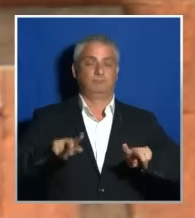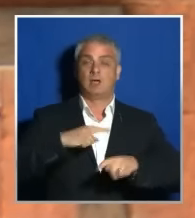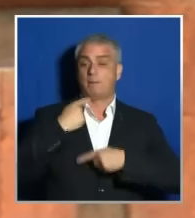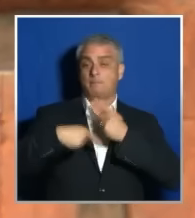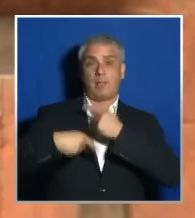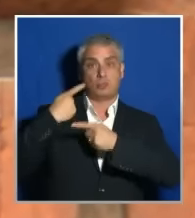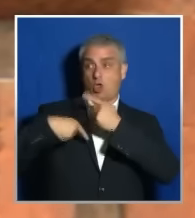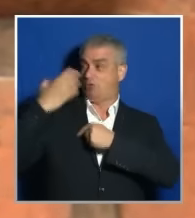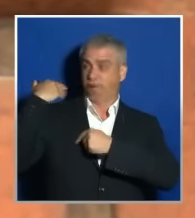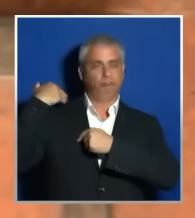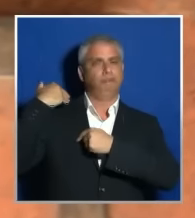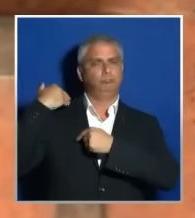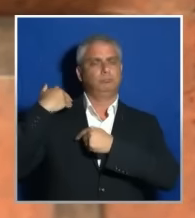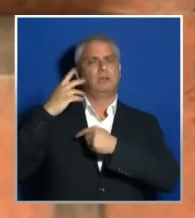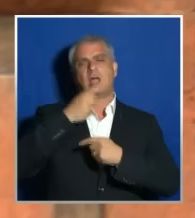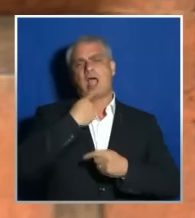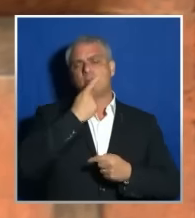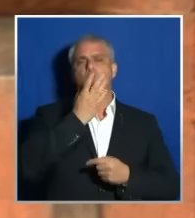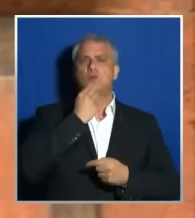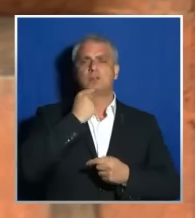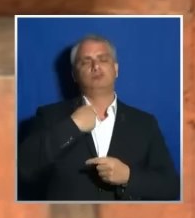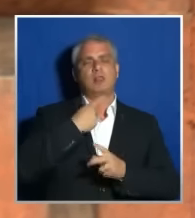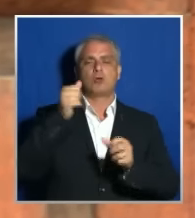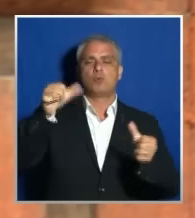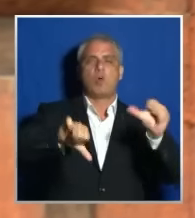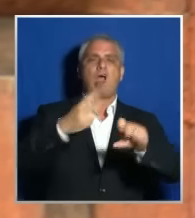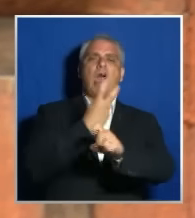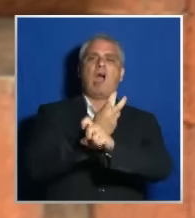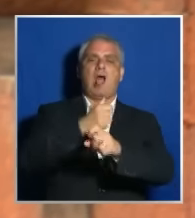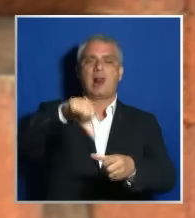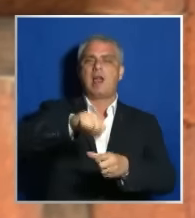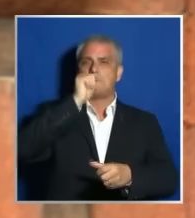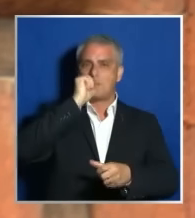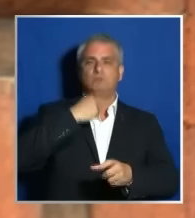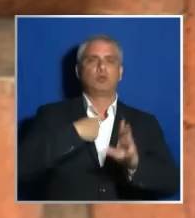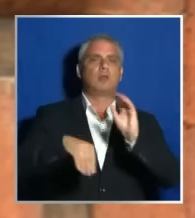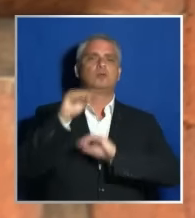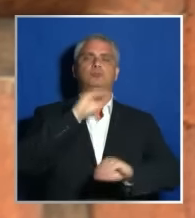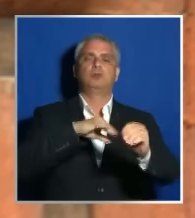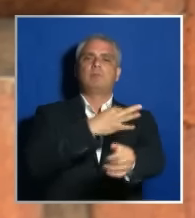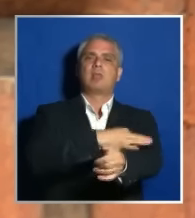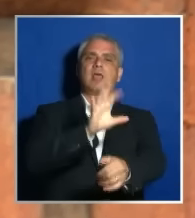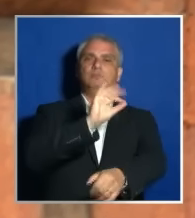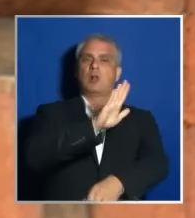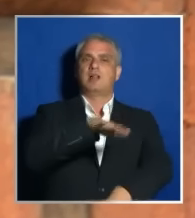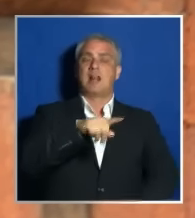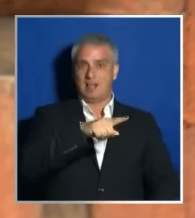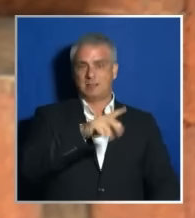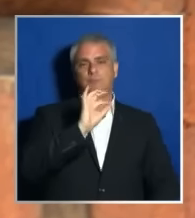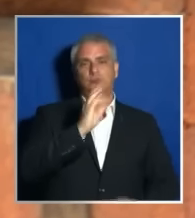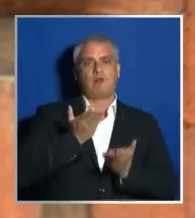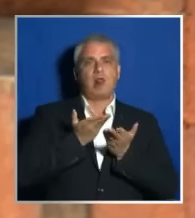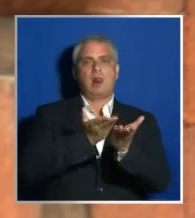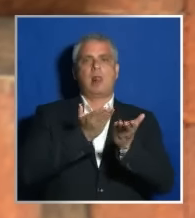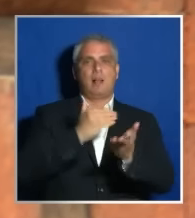בדורות עברו העלילו ליהודים שאנחנו מרעילים בארות, שאנחנו משתמשים בדמם של ילדים